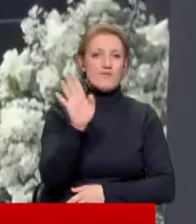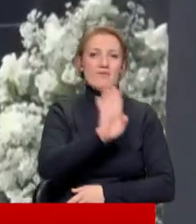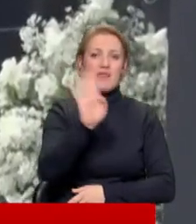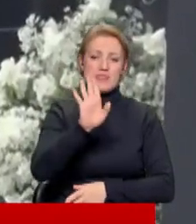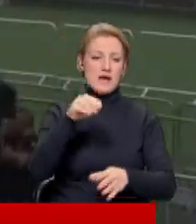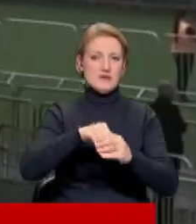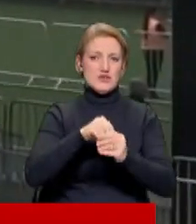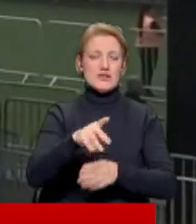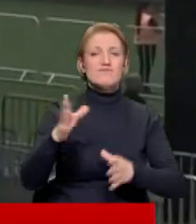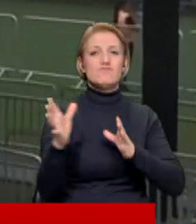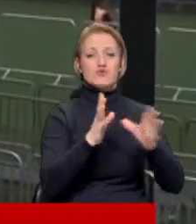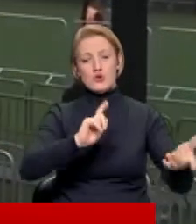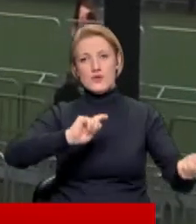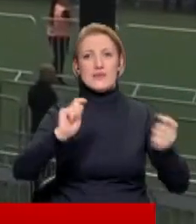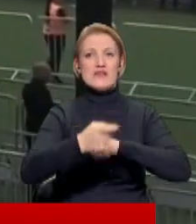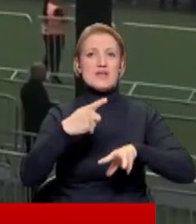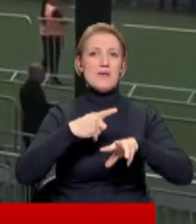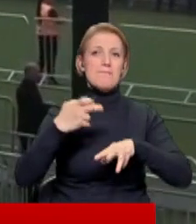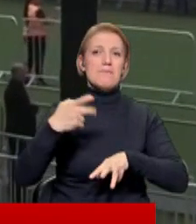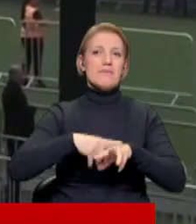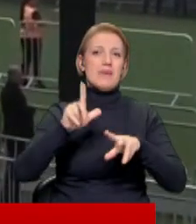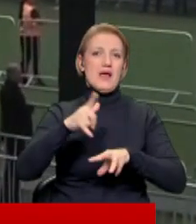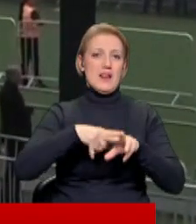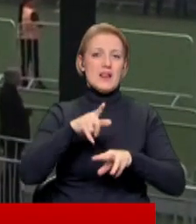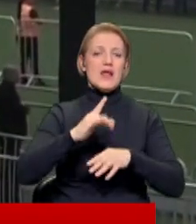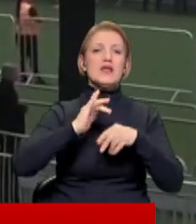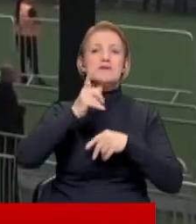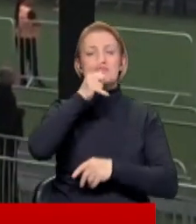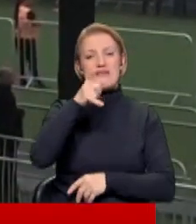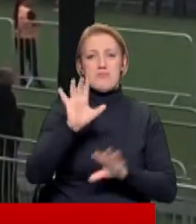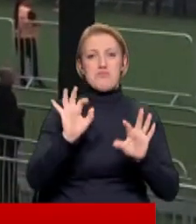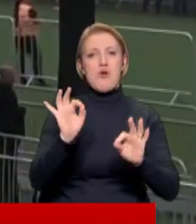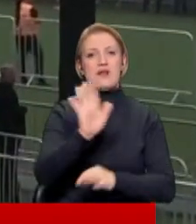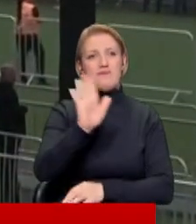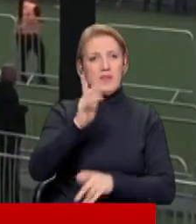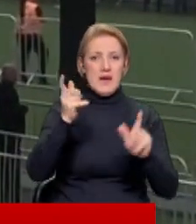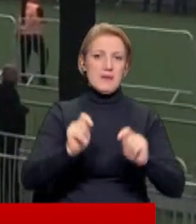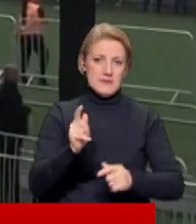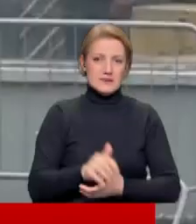etsin diye futbolu değiştiren Pele'yi ülkesi böyle uğurladı.